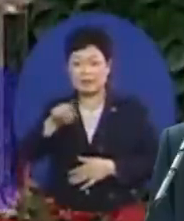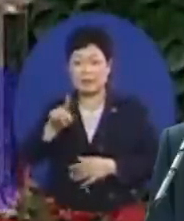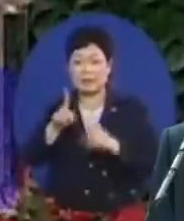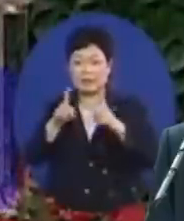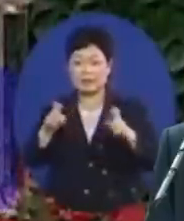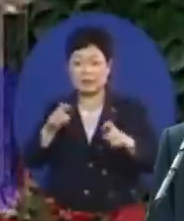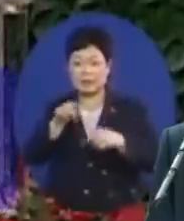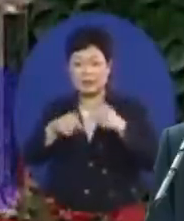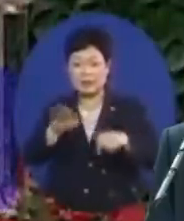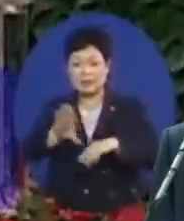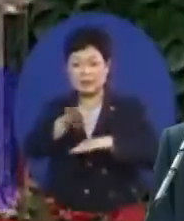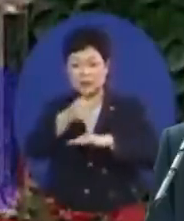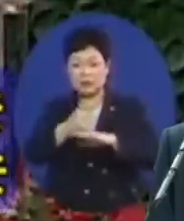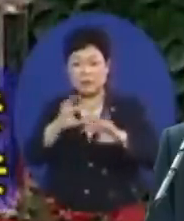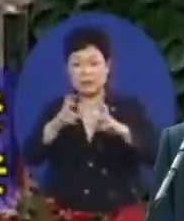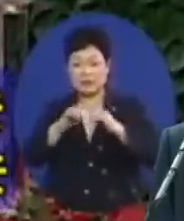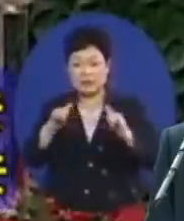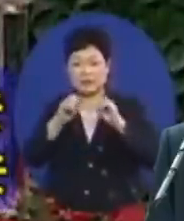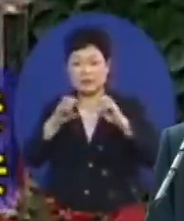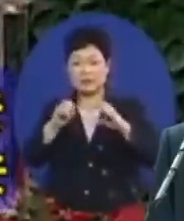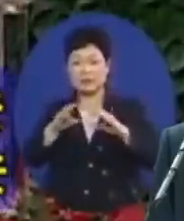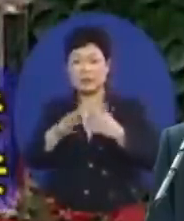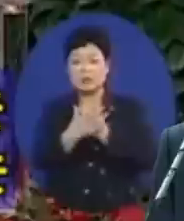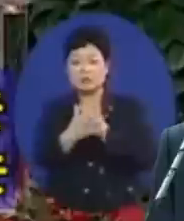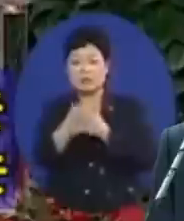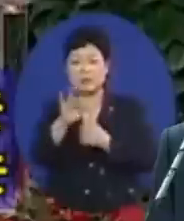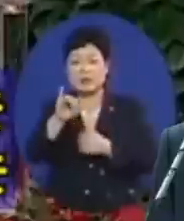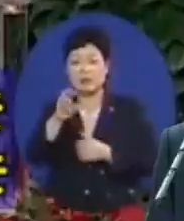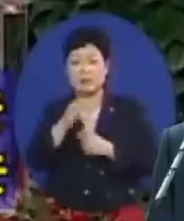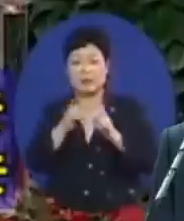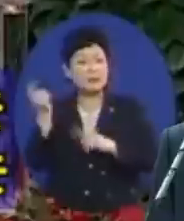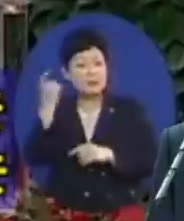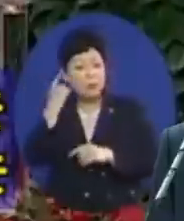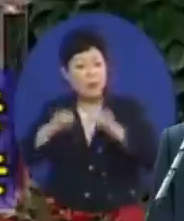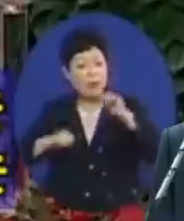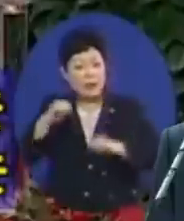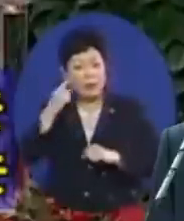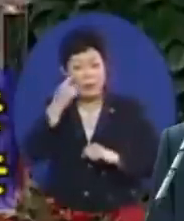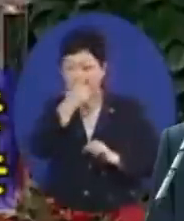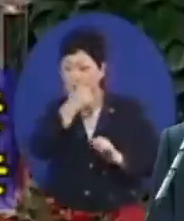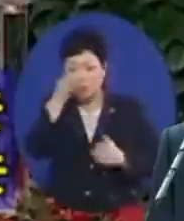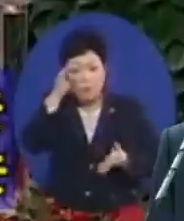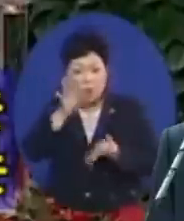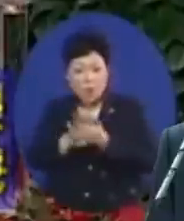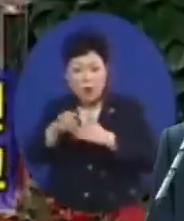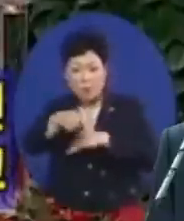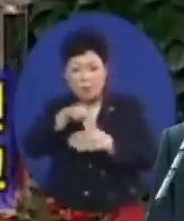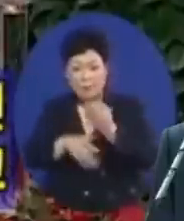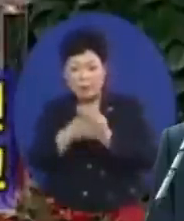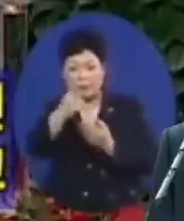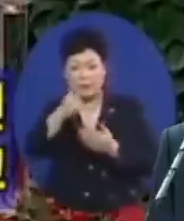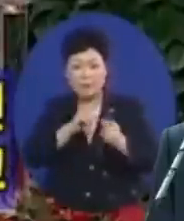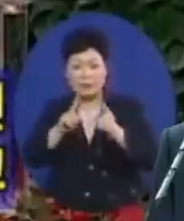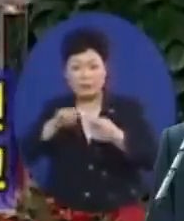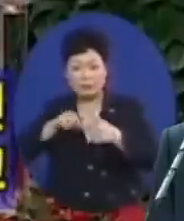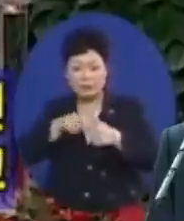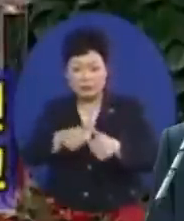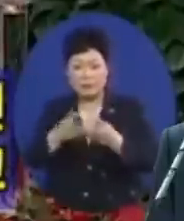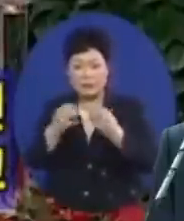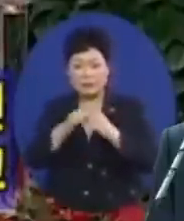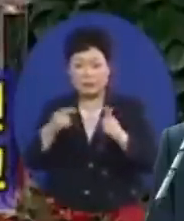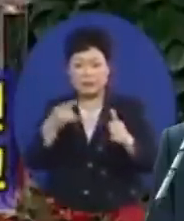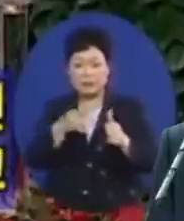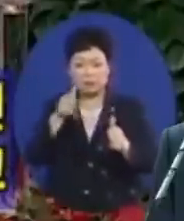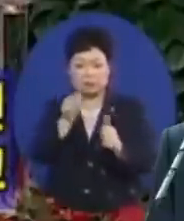그리스도를 백성에게 전파하니 무리가 빌립의 말도 듣고 행하는 표적도 보고 한 마음으로 그가 하는 말을 따르더라. 많은